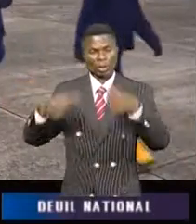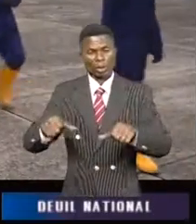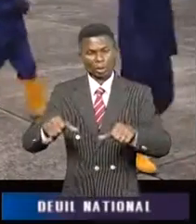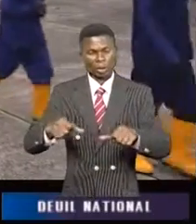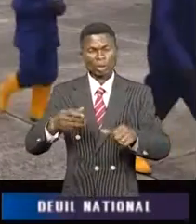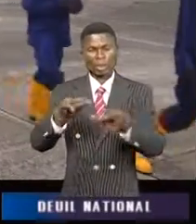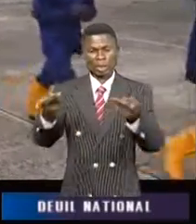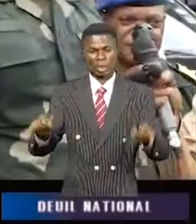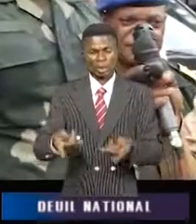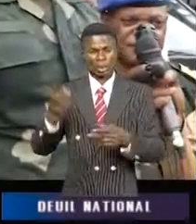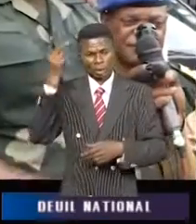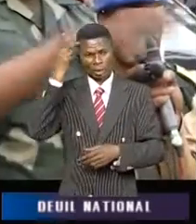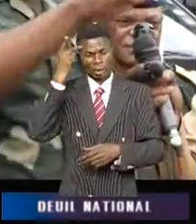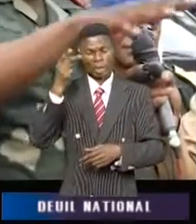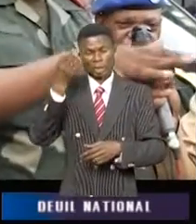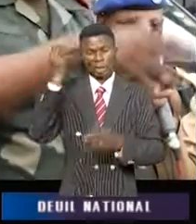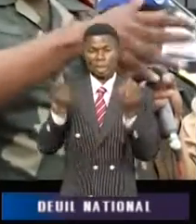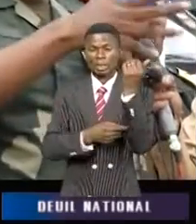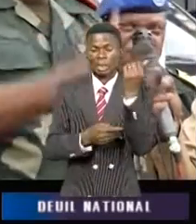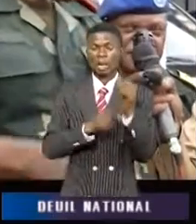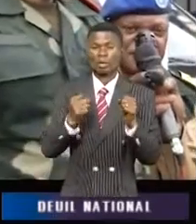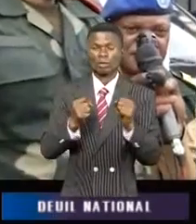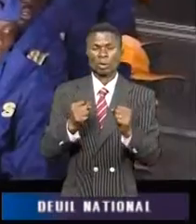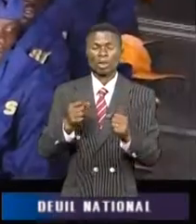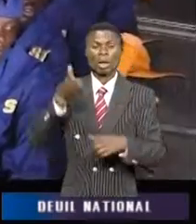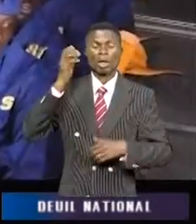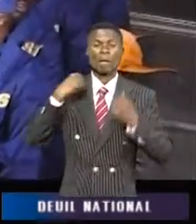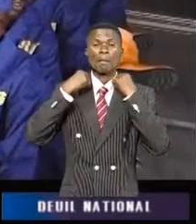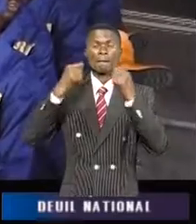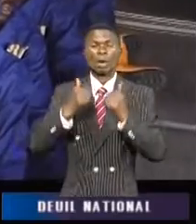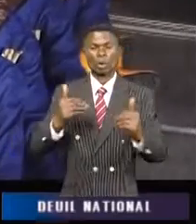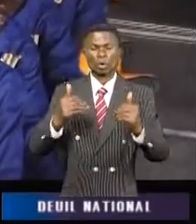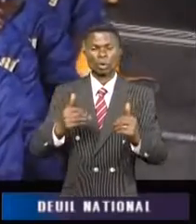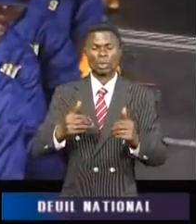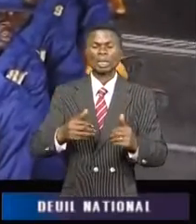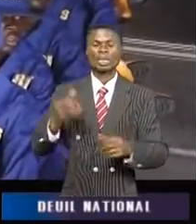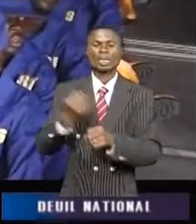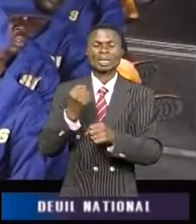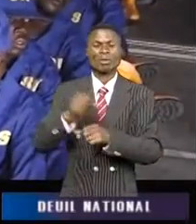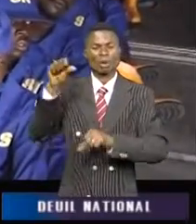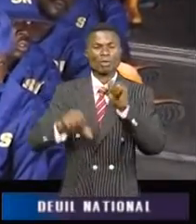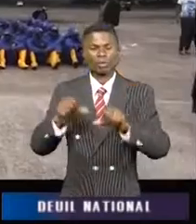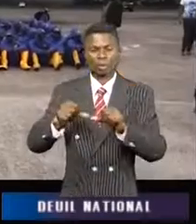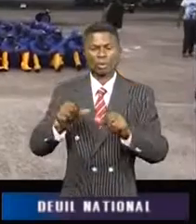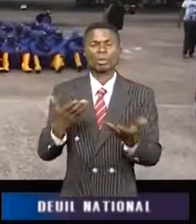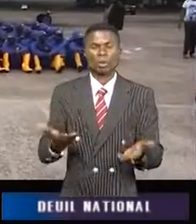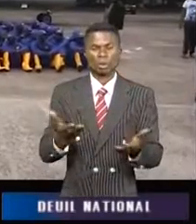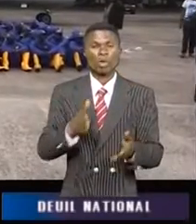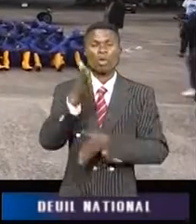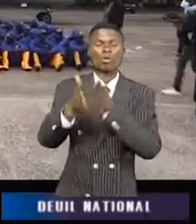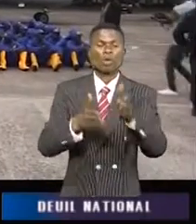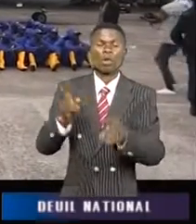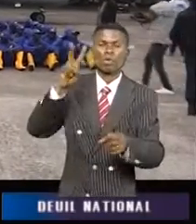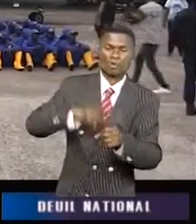milieu naturel, la tentation est forte pour ces inciviques de continuer avec leur sale besogne. Extorsion de biens, vol,